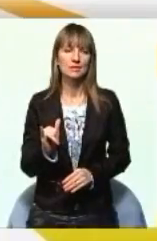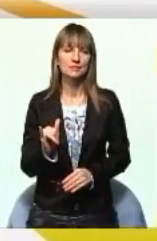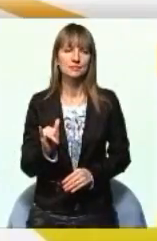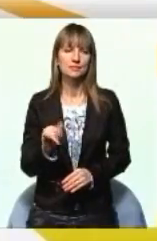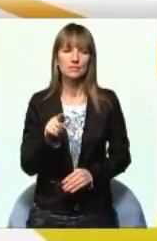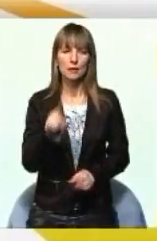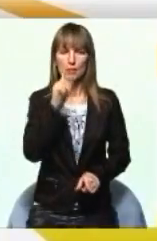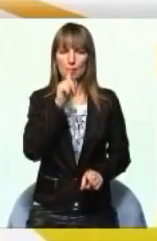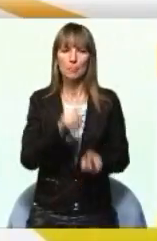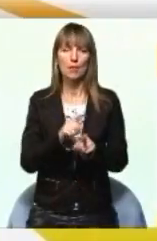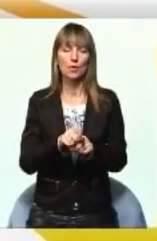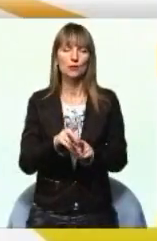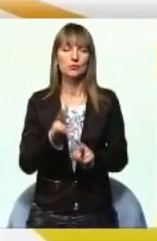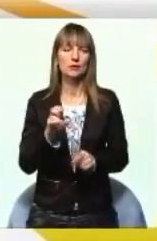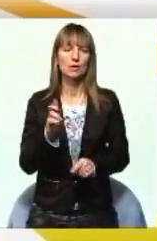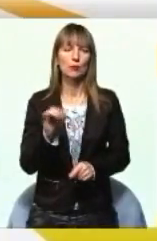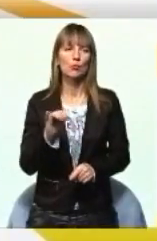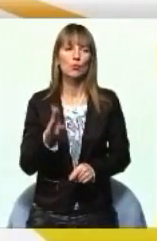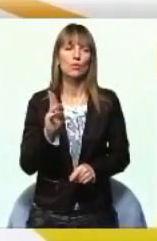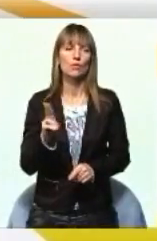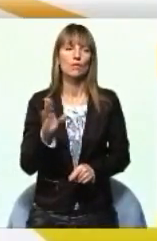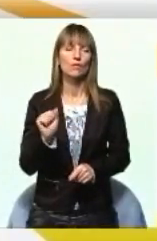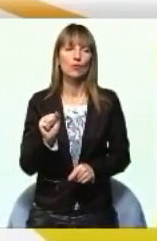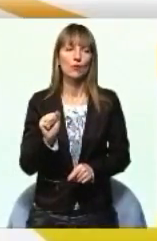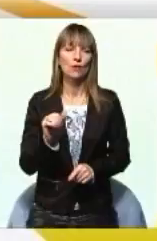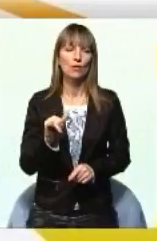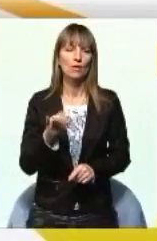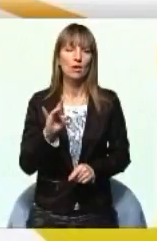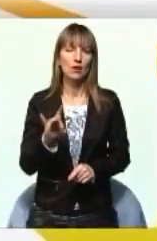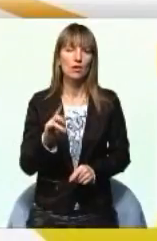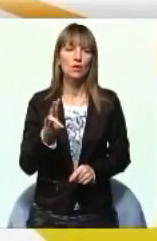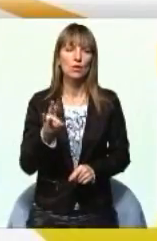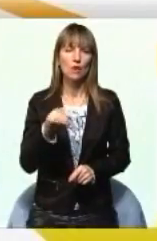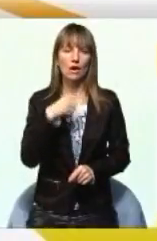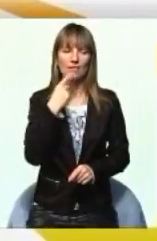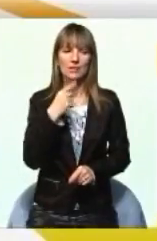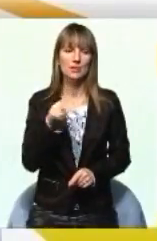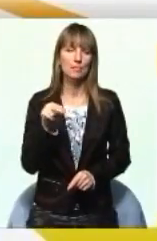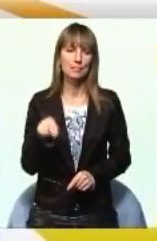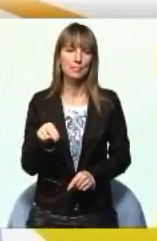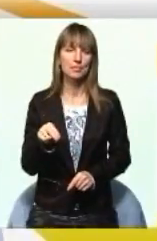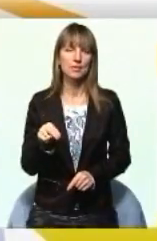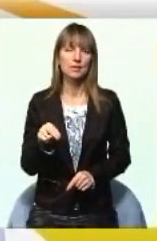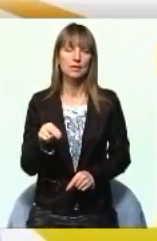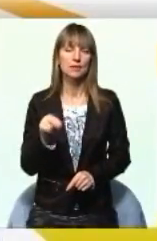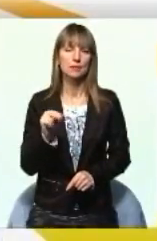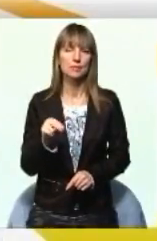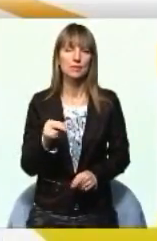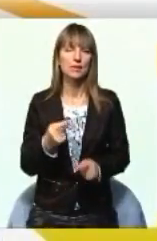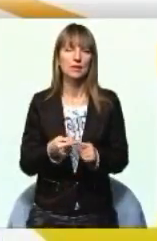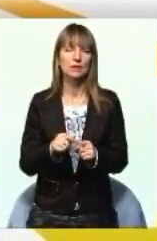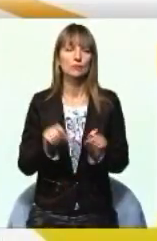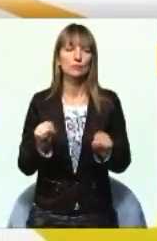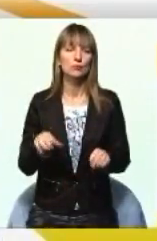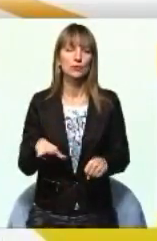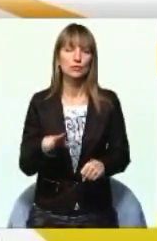она похожа на букву русскую Р, но говорится П. Пи это она может